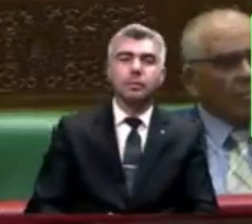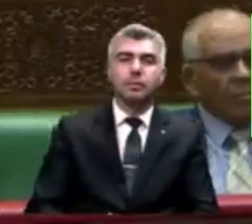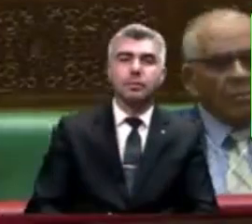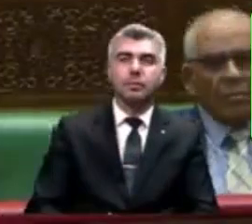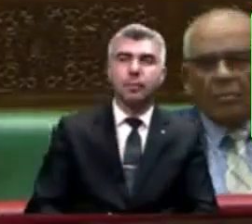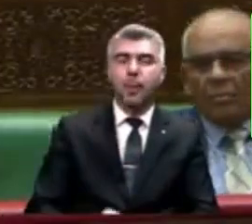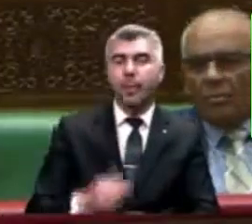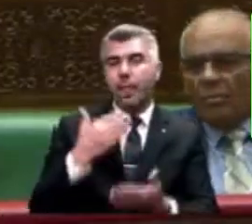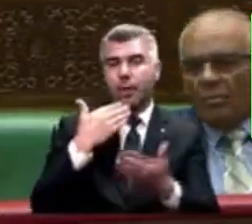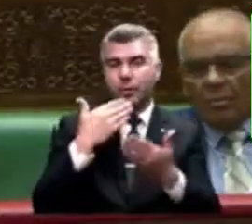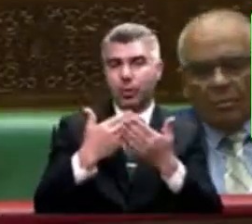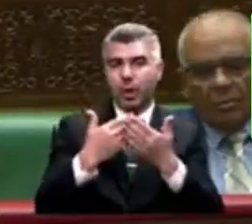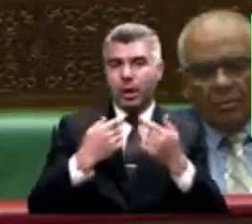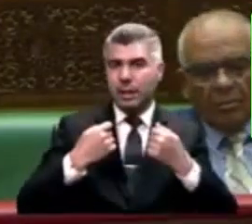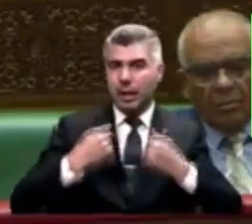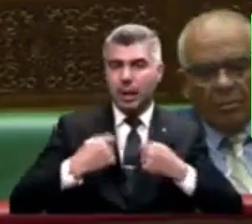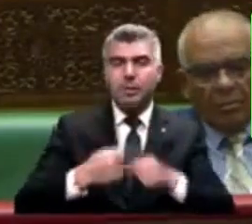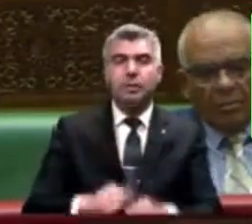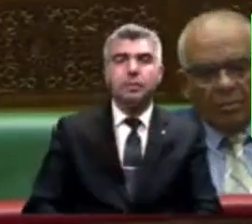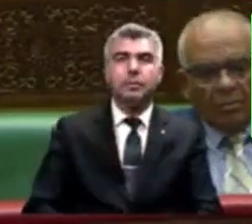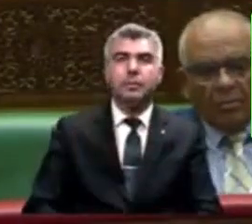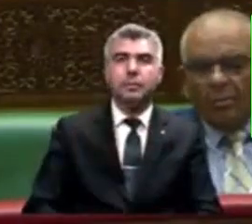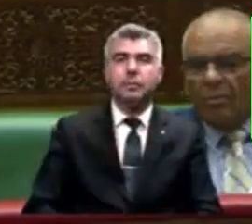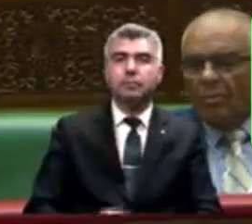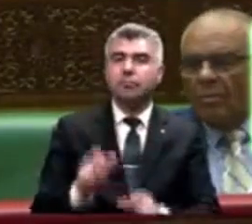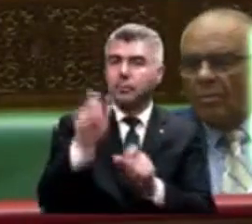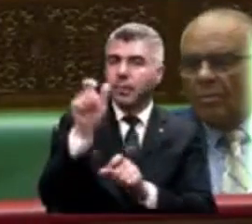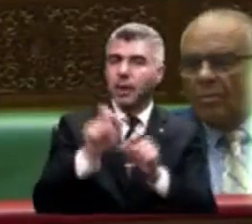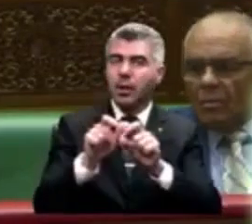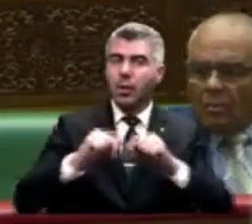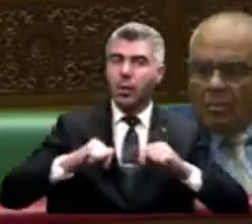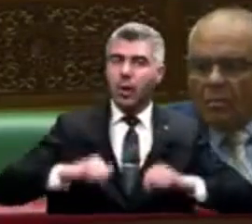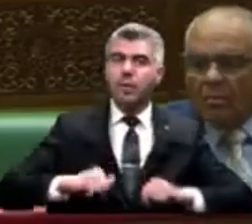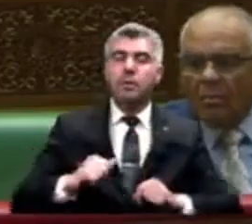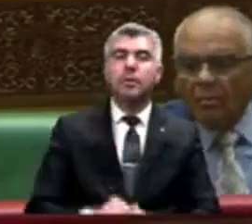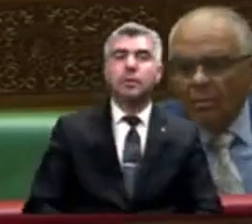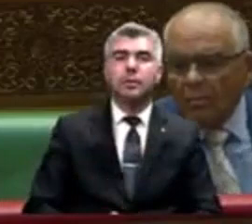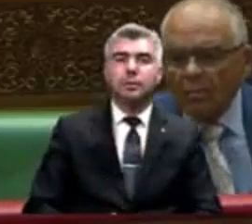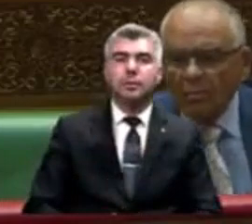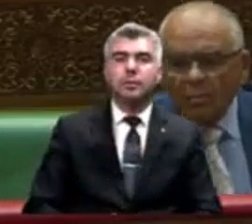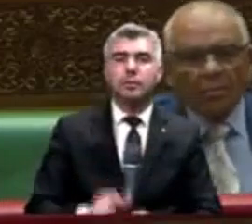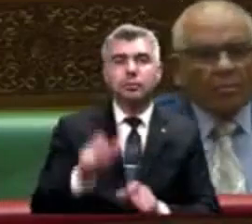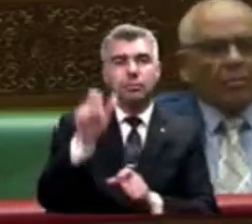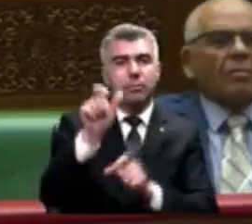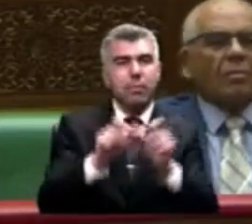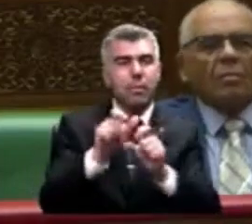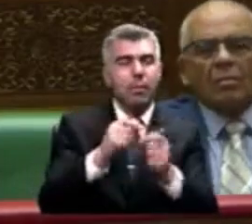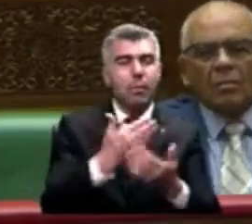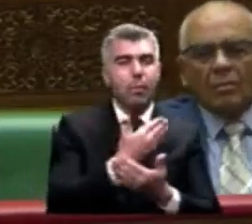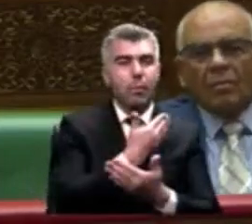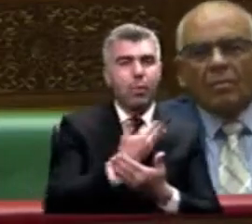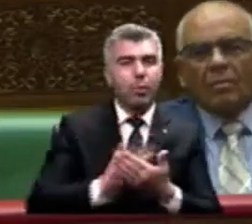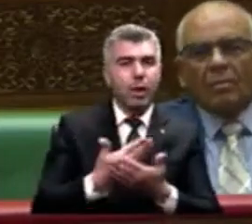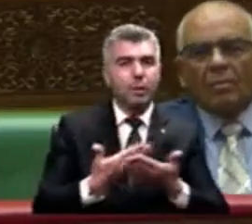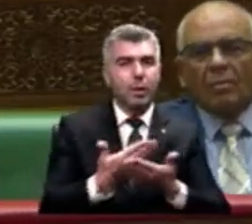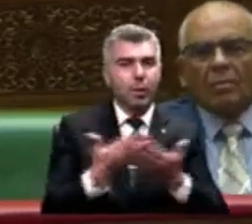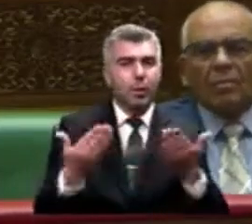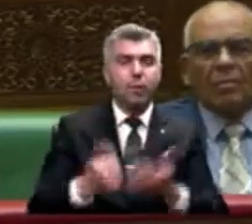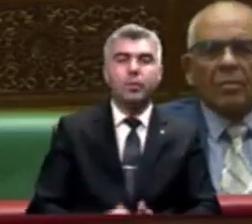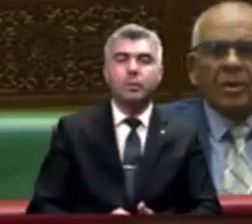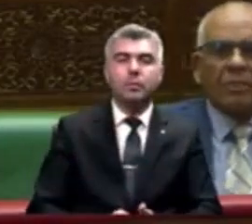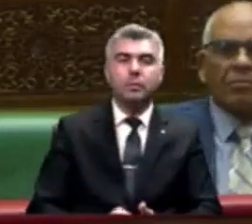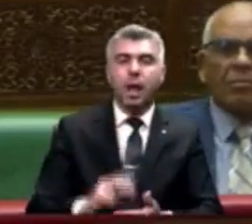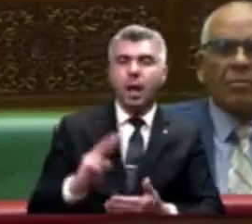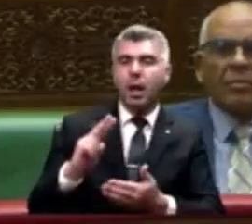شكرا سيد الرئيس، سيدة الوزيرة المحترمان، السيدات والسادة المستشار والمحترمون. بعد سنتين